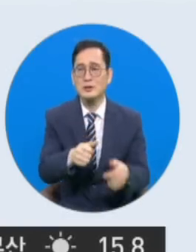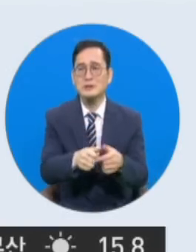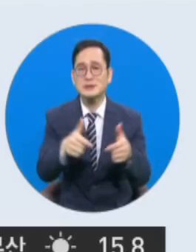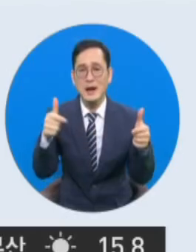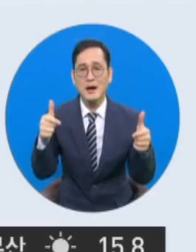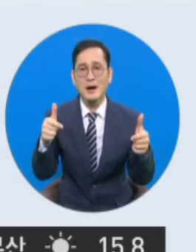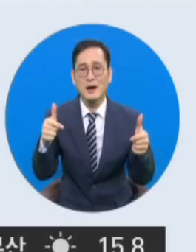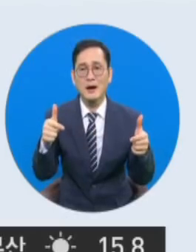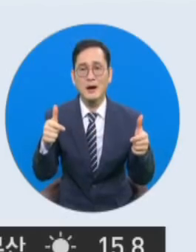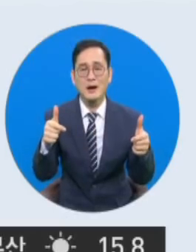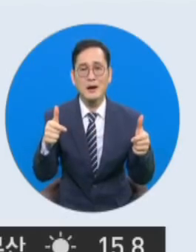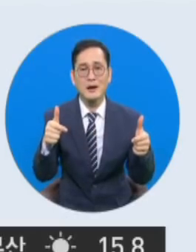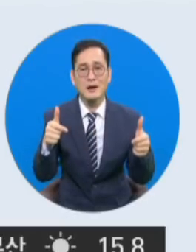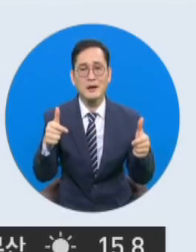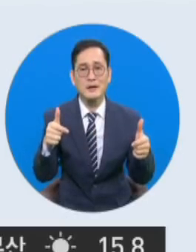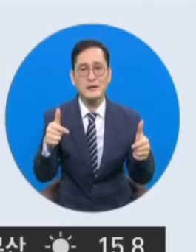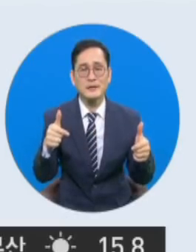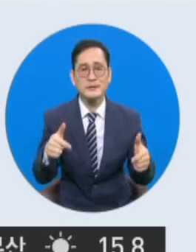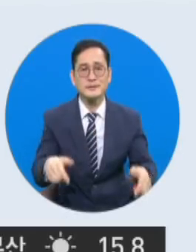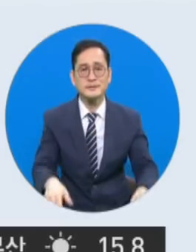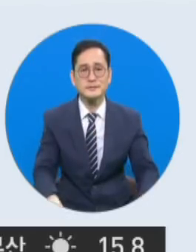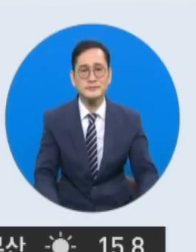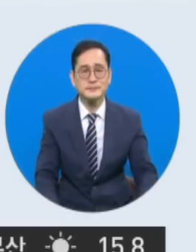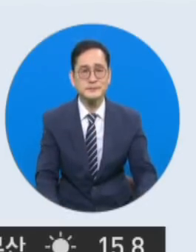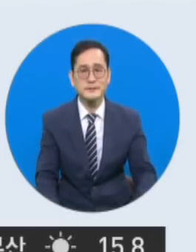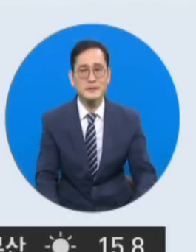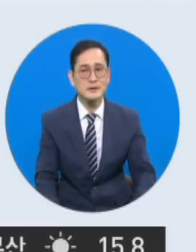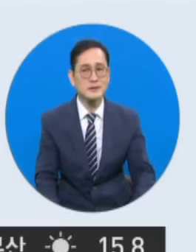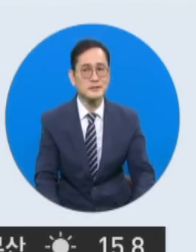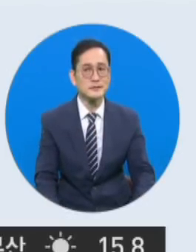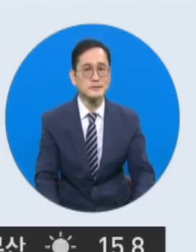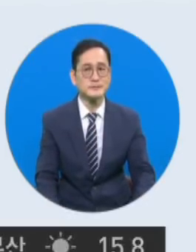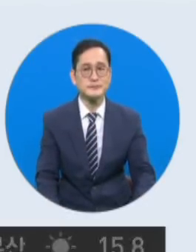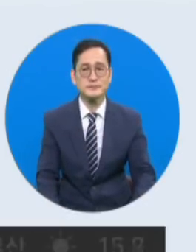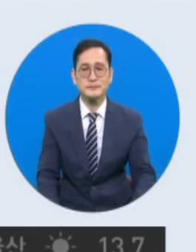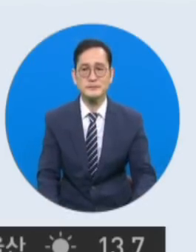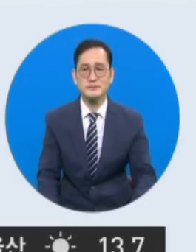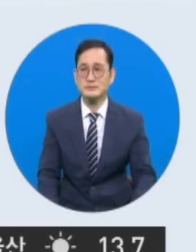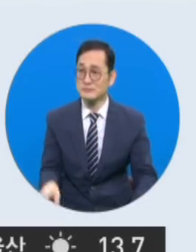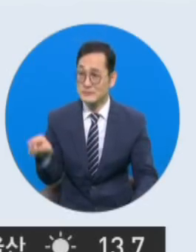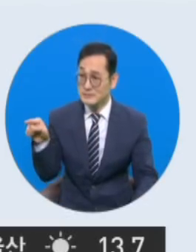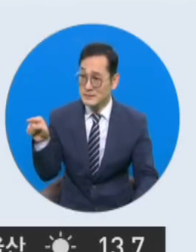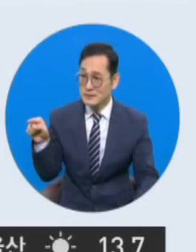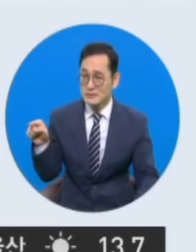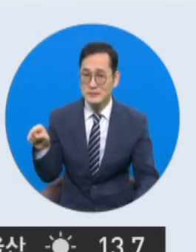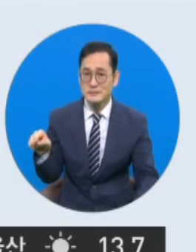코인을 샀다는 건지이 해명도 충분치 않아 보입니다